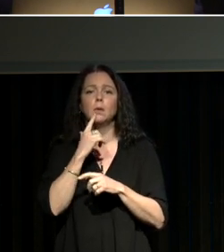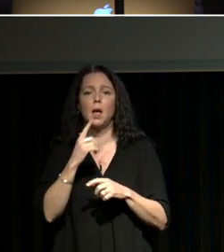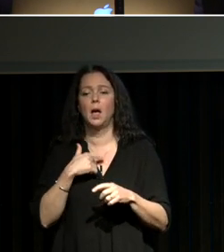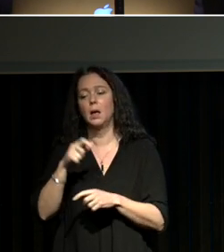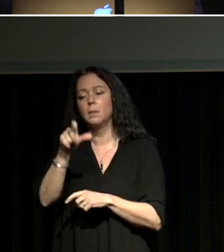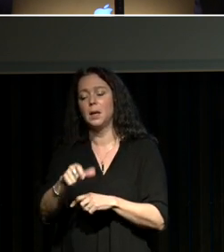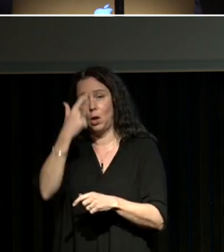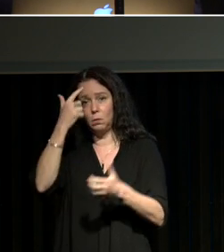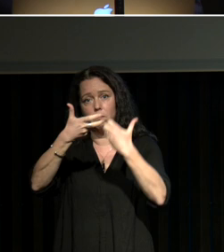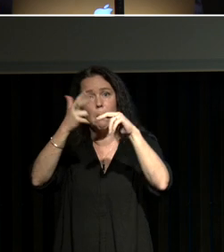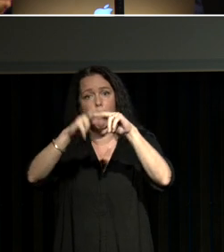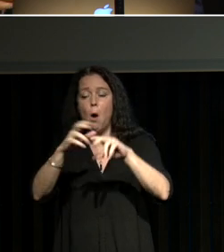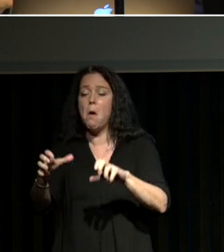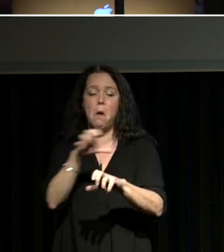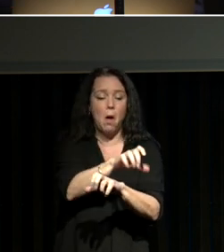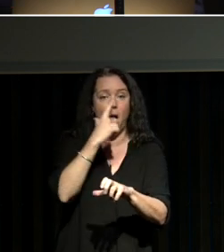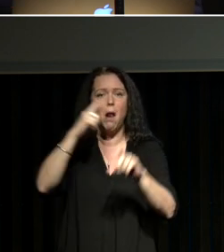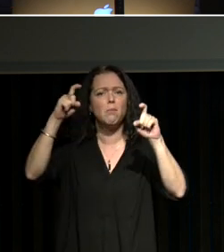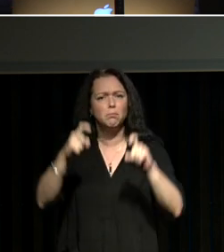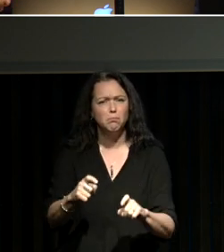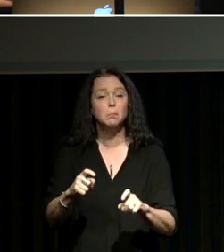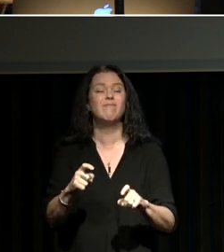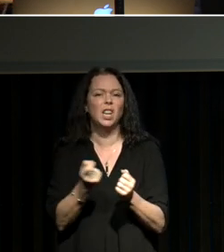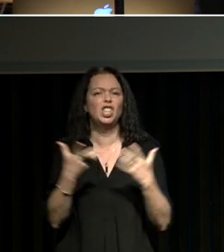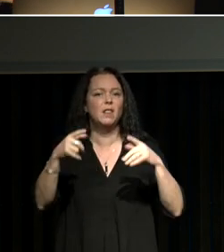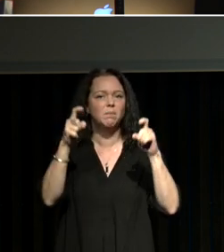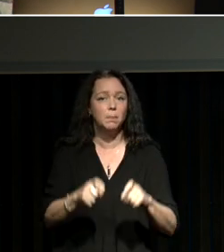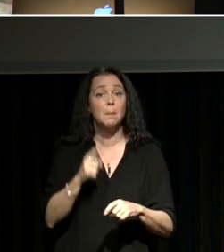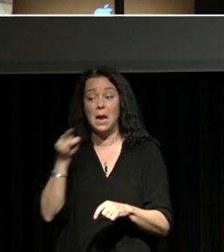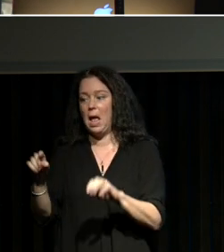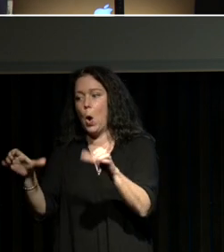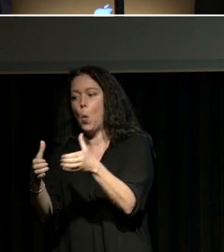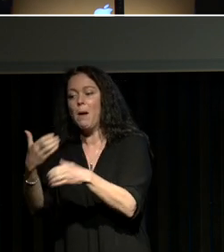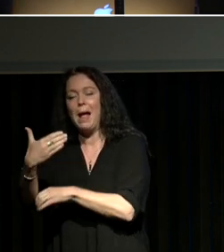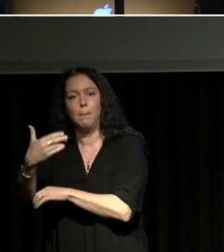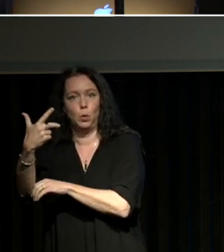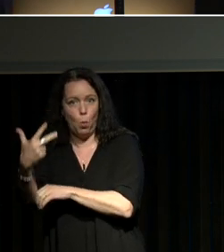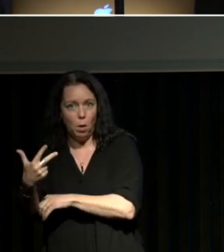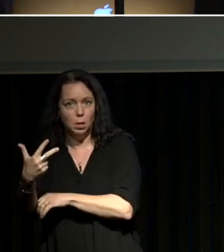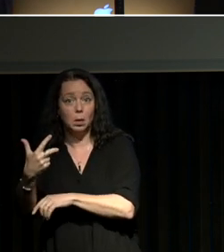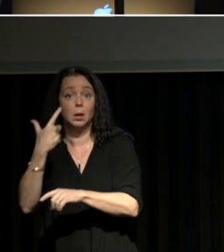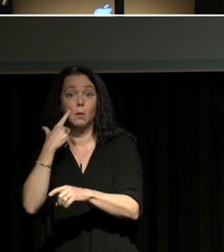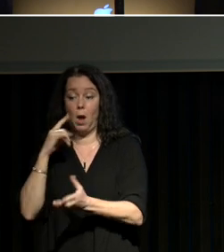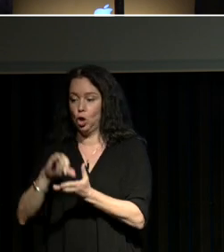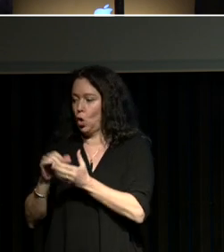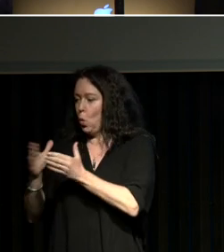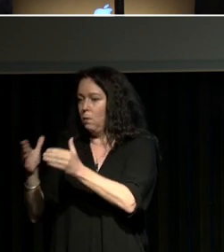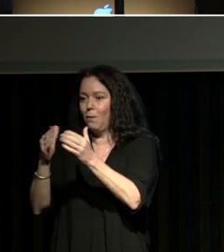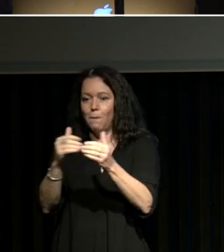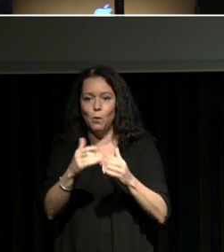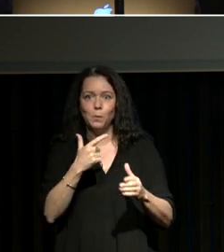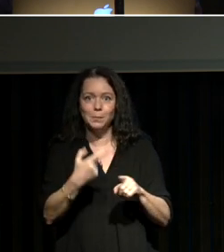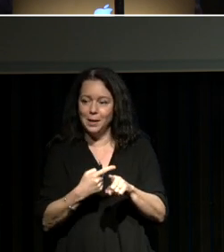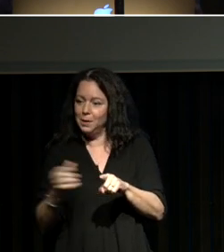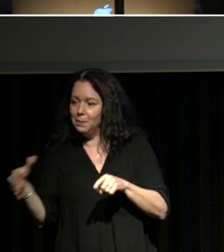donneurs en état de mort encéphalique. Mais là, vous voyez, en ce qui concerne les M3, eh bien, à partir du moment où on a ouvert des centres, on s'est mis à prélever. Et là,